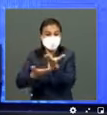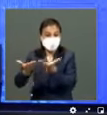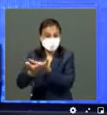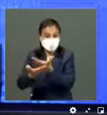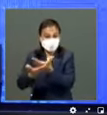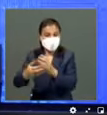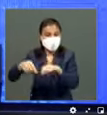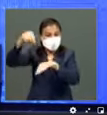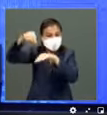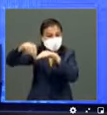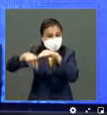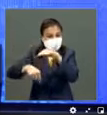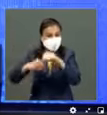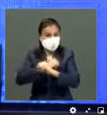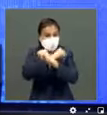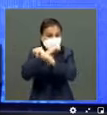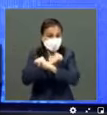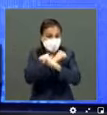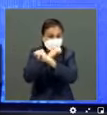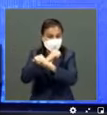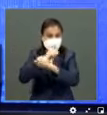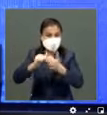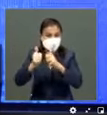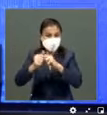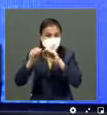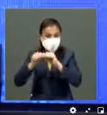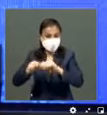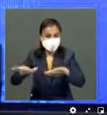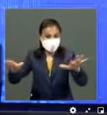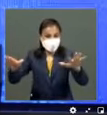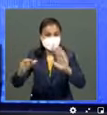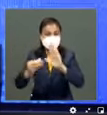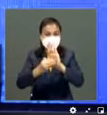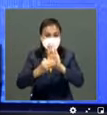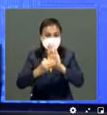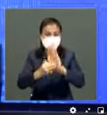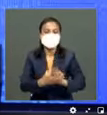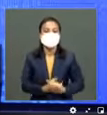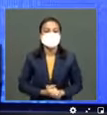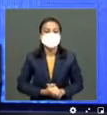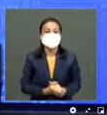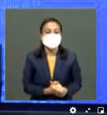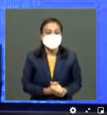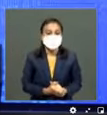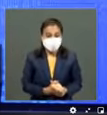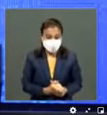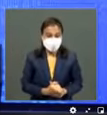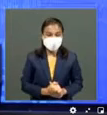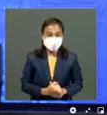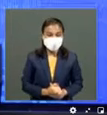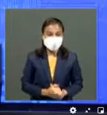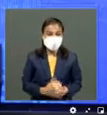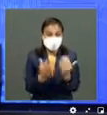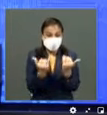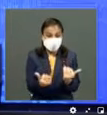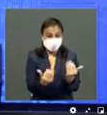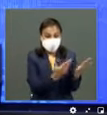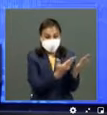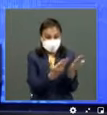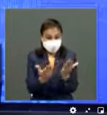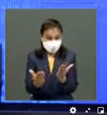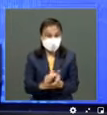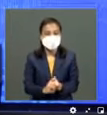ลึกเรื่องของการควบคุมสถานการณ์การระบาดในพื้นที่กรุงเทพมหานครค่ะลำดับแรกขออนุญาตเรียนเชิญทางแพ